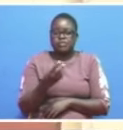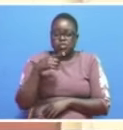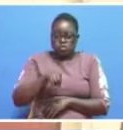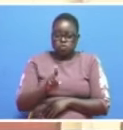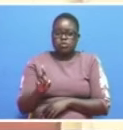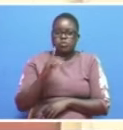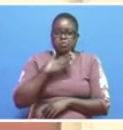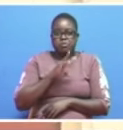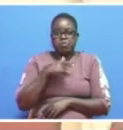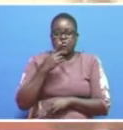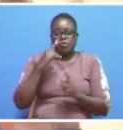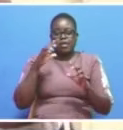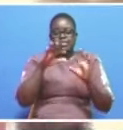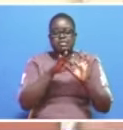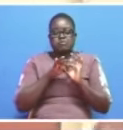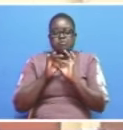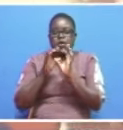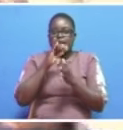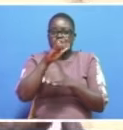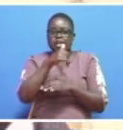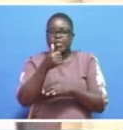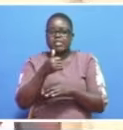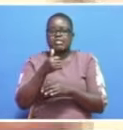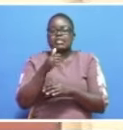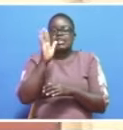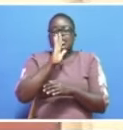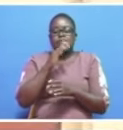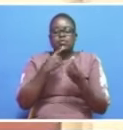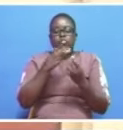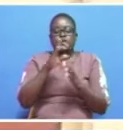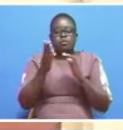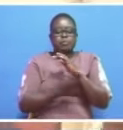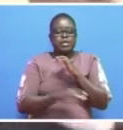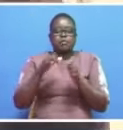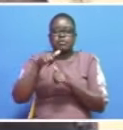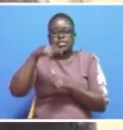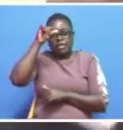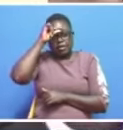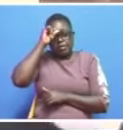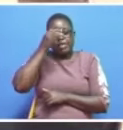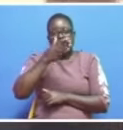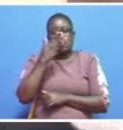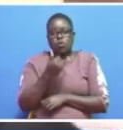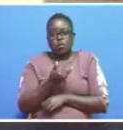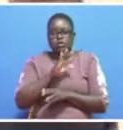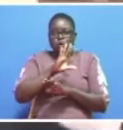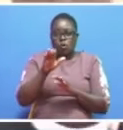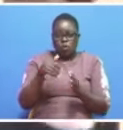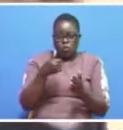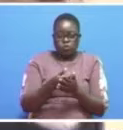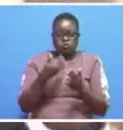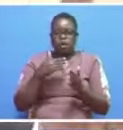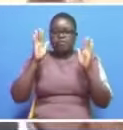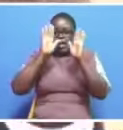wale watu wa Azimio na wale wengine waache kupiga serikali vita. Sasa tunataka tu wote tuweke